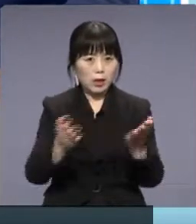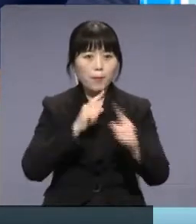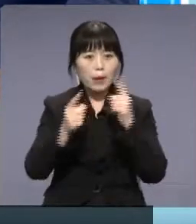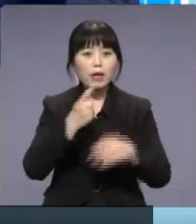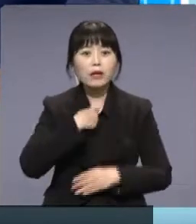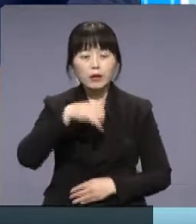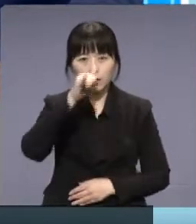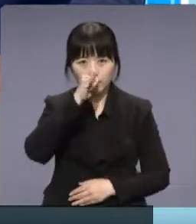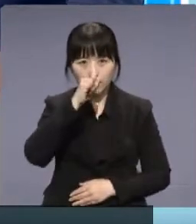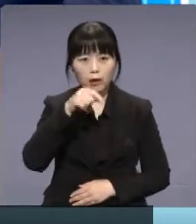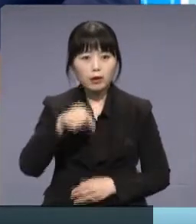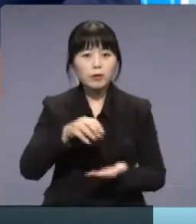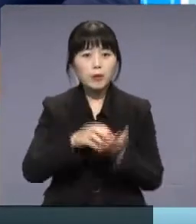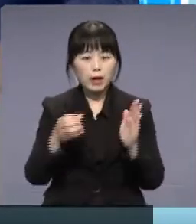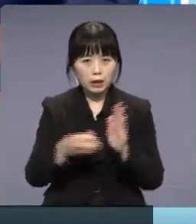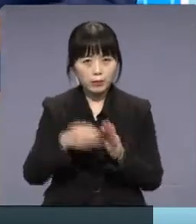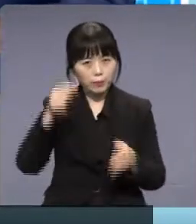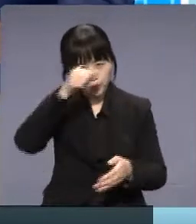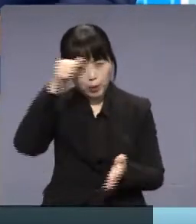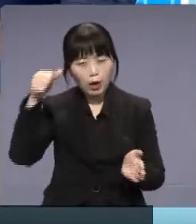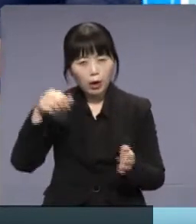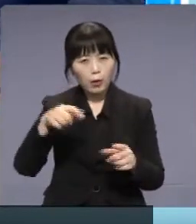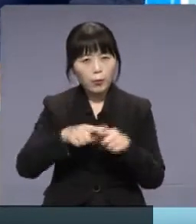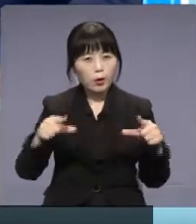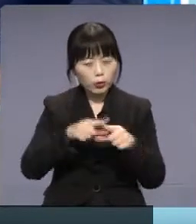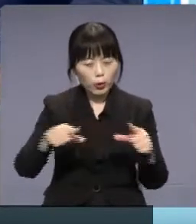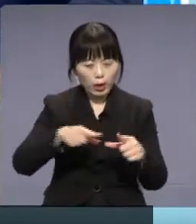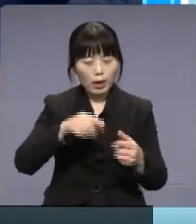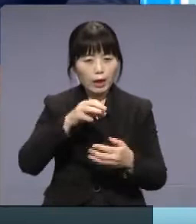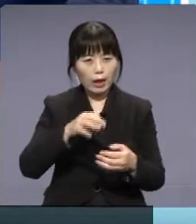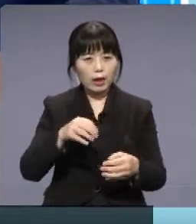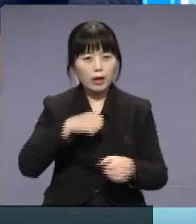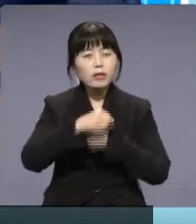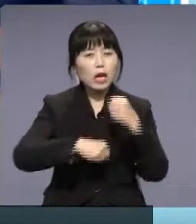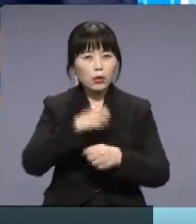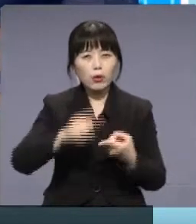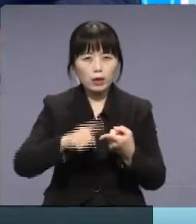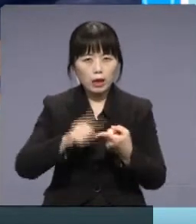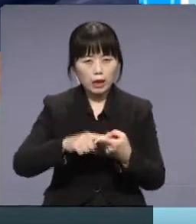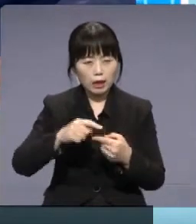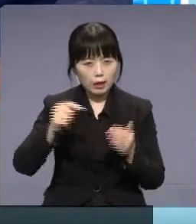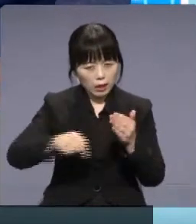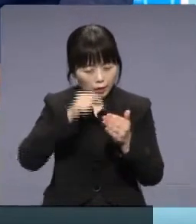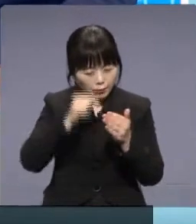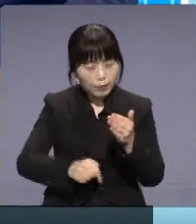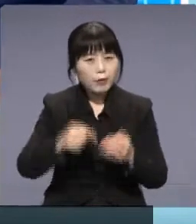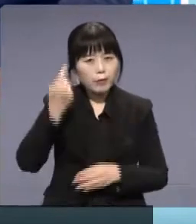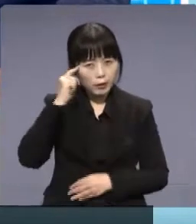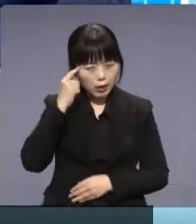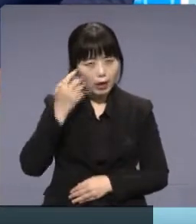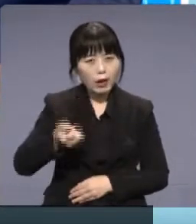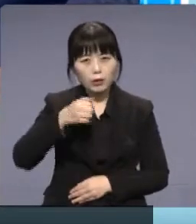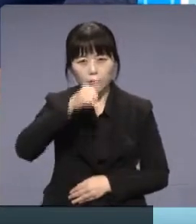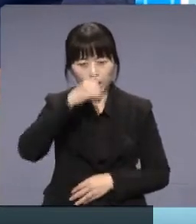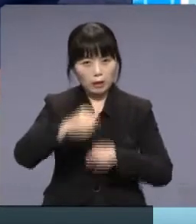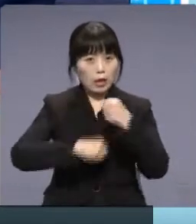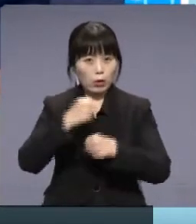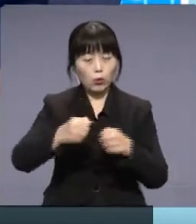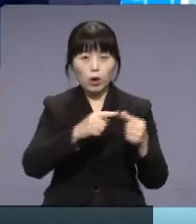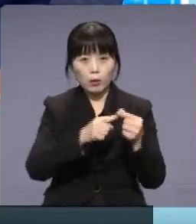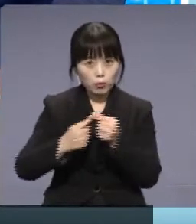있습니다. 그만큼 이게 평소에 자유의 가치에 대해서 깊이 생각하고 있는 거고요. 저는 이제 그 여러 가지 자유에 관한 문장